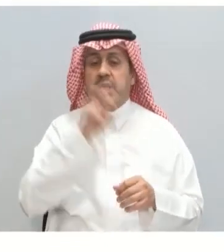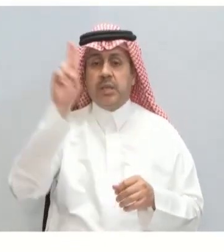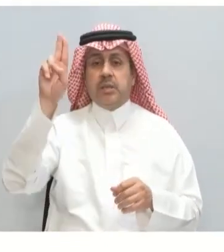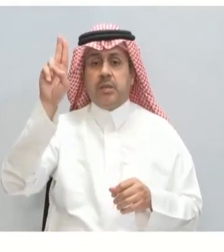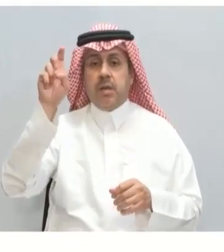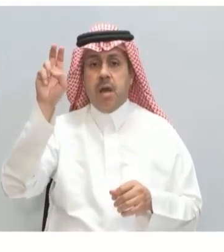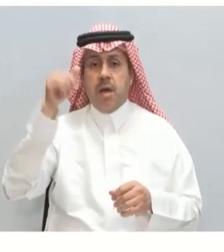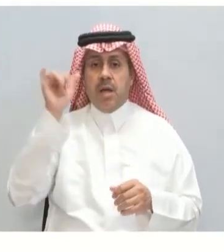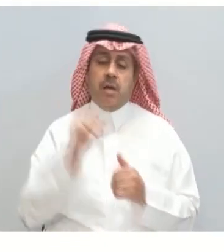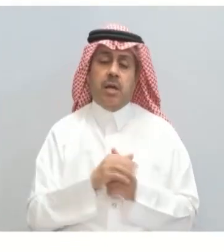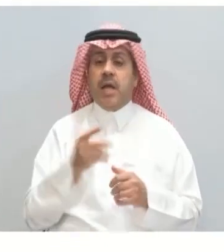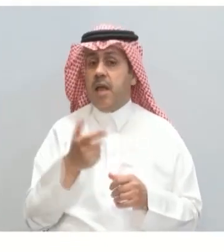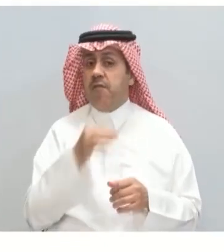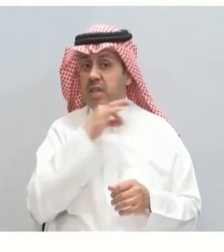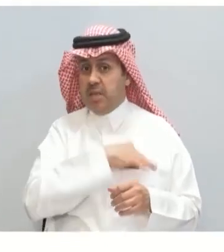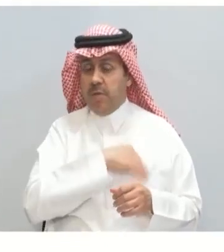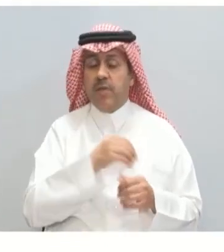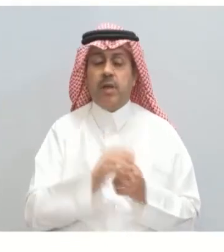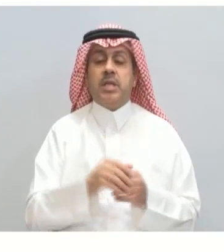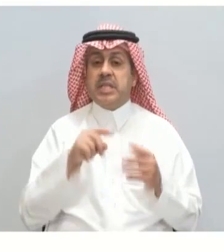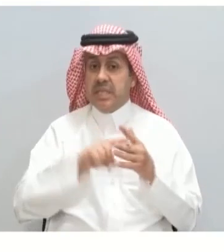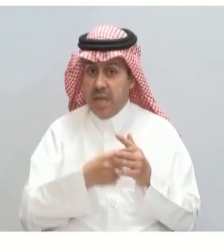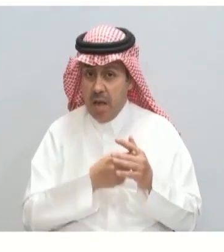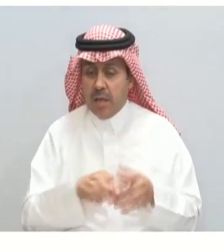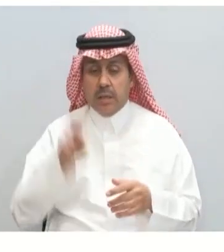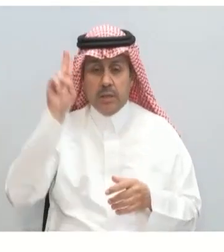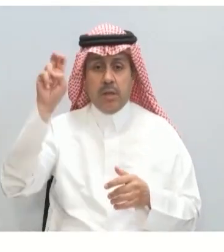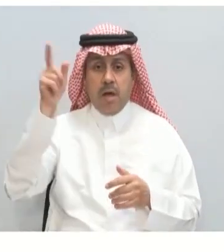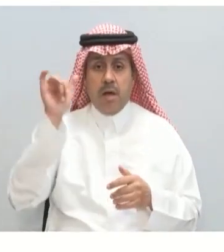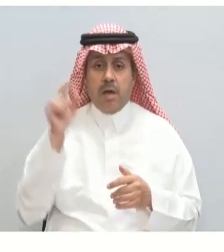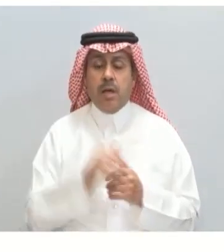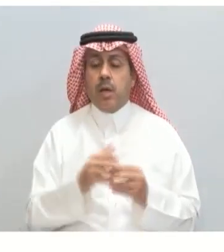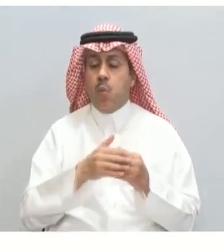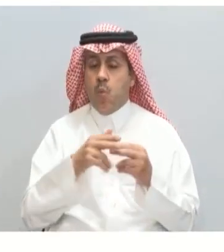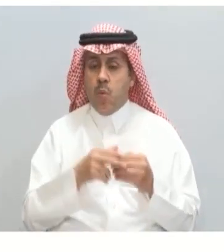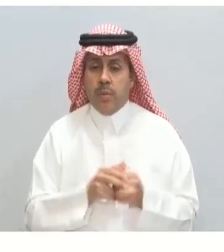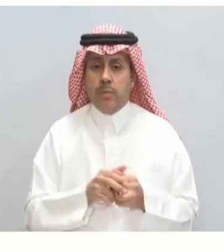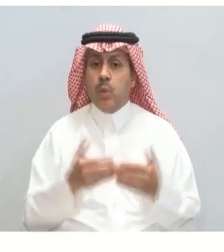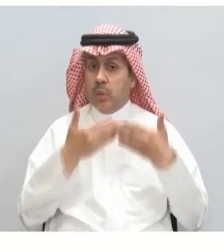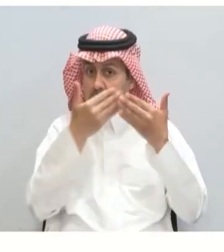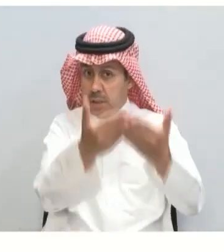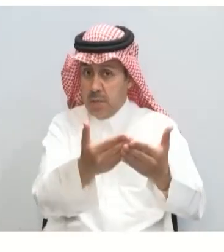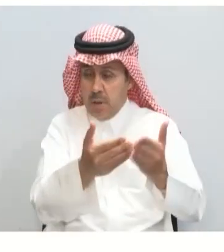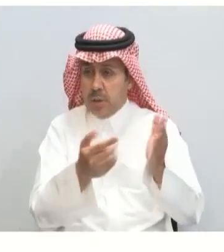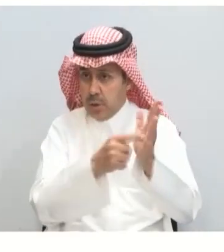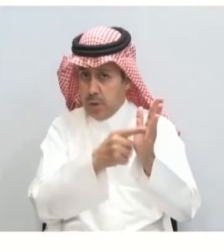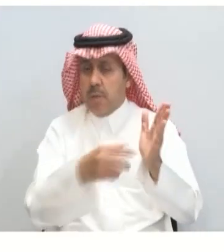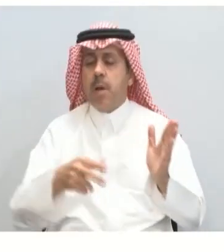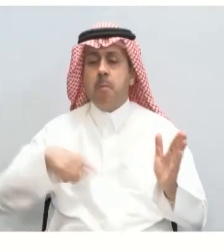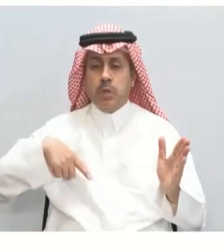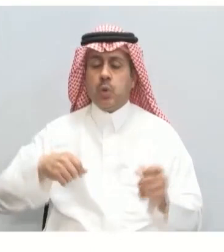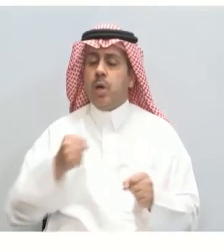القادم كيف نستفيد منها في اعداد تقرير وايضا تقديمه للمسؤول لكي يتخذ